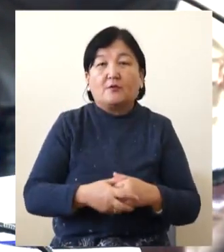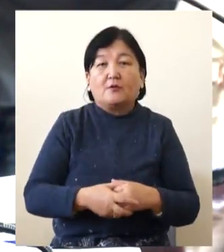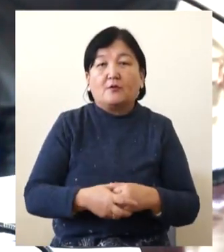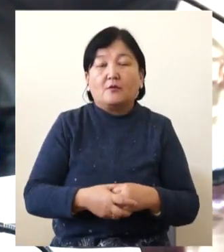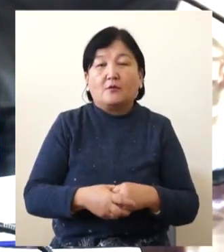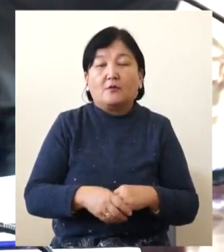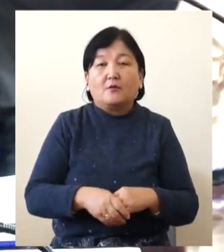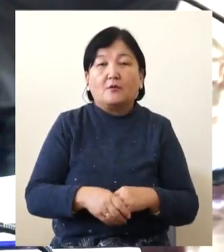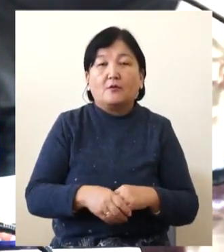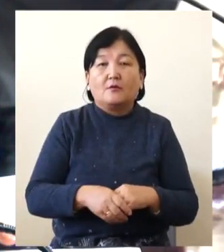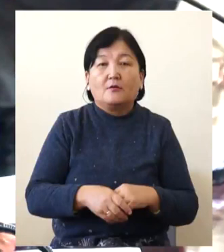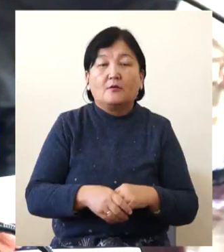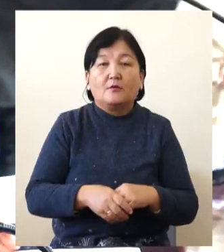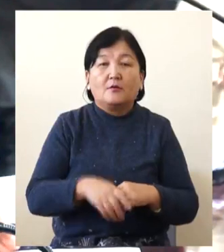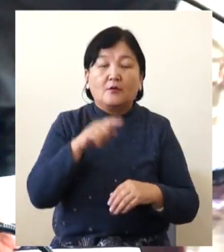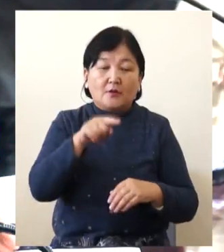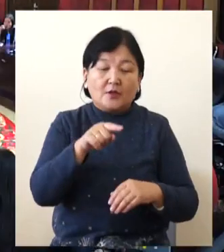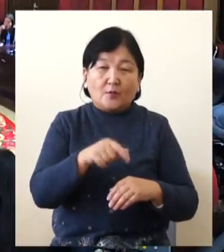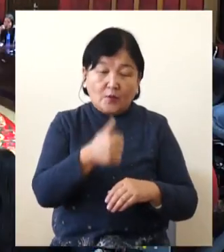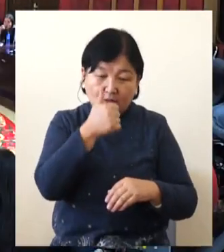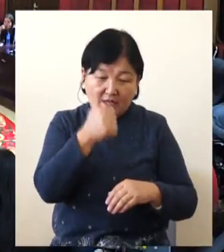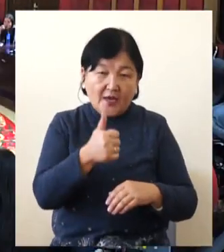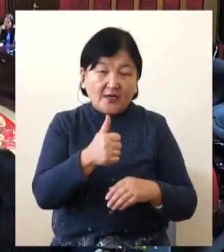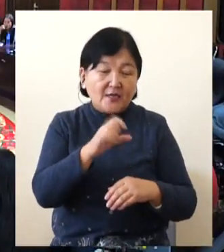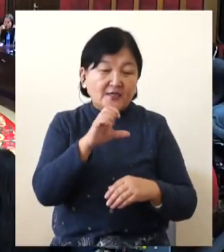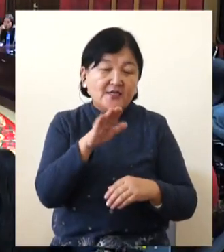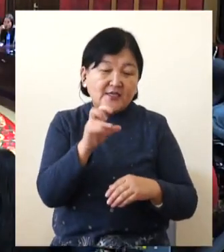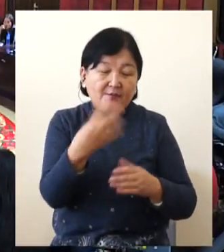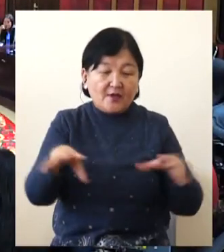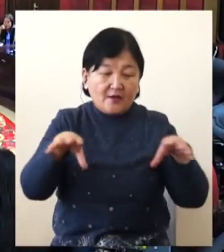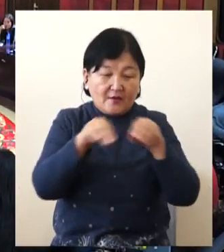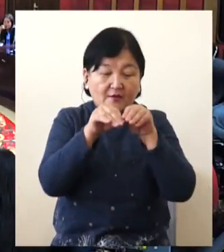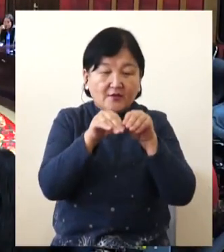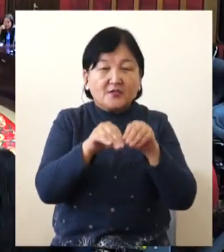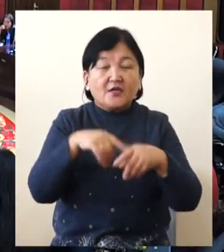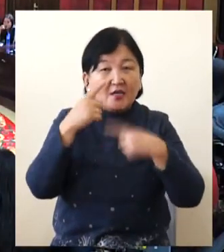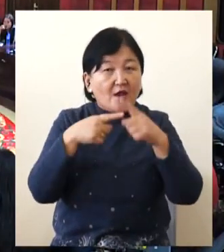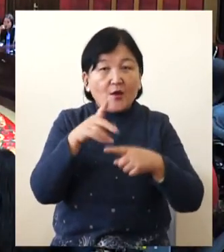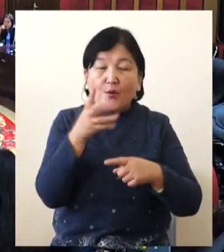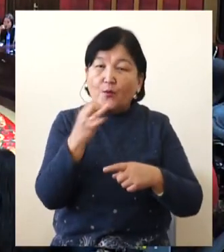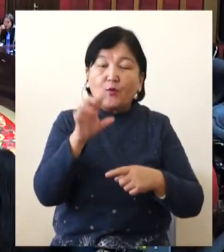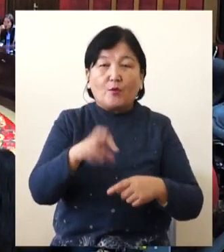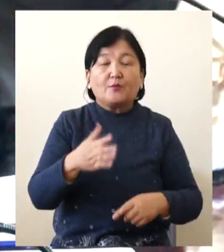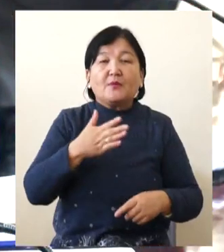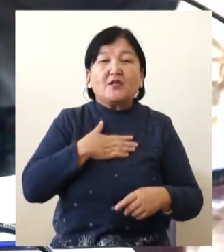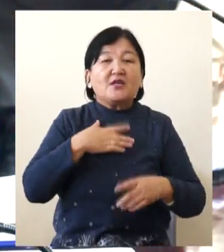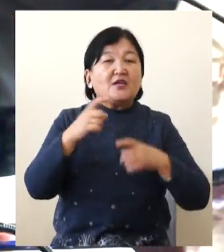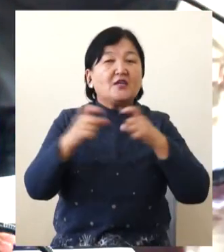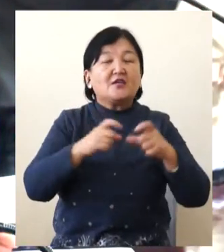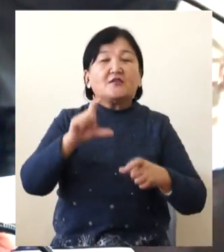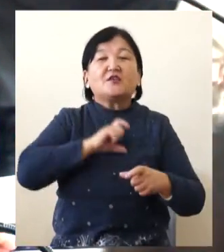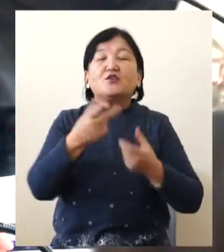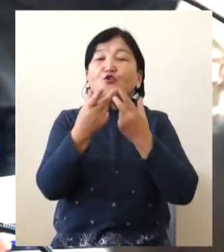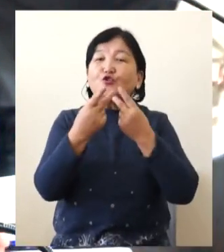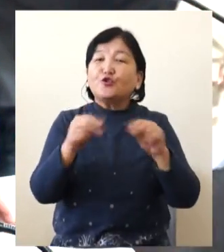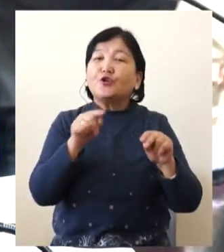суугаад мэдээлэл авах гэдэг лээ. Тэгээд энийгээр бүр ингэж нэг системтэй нэгтгэл ярих бол бидний эдийн засгийн хэрэгчлөө энэ